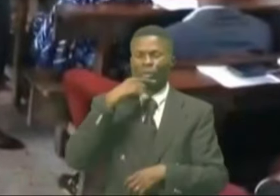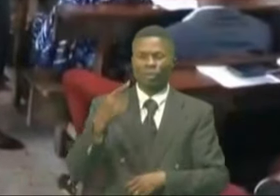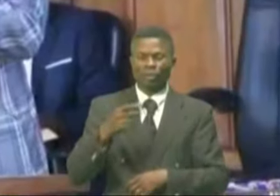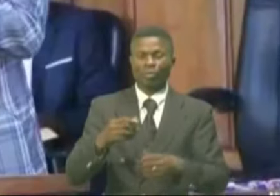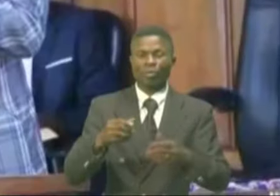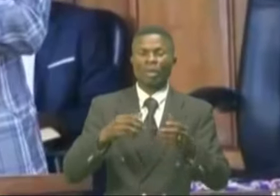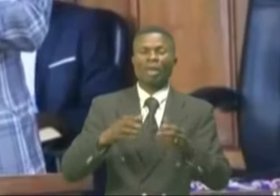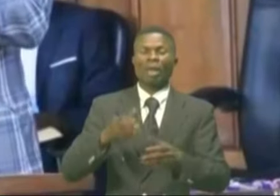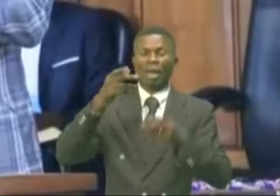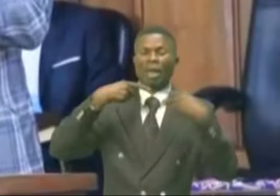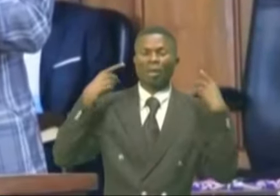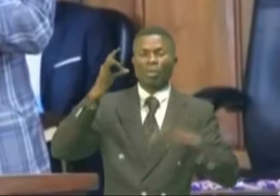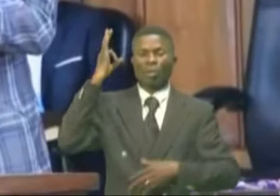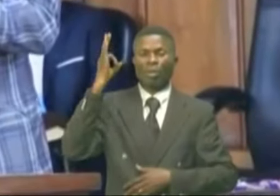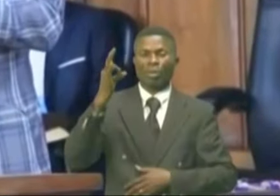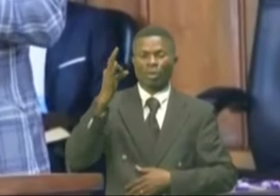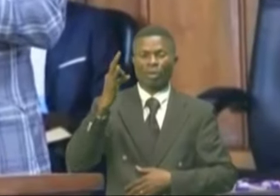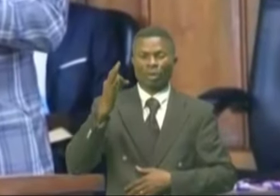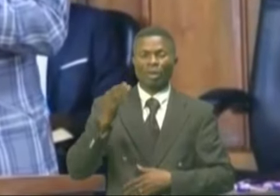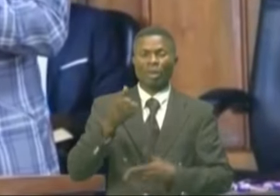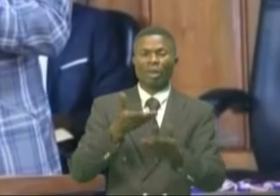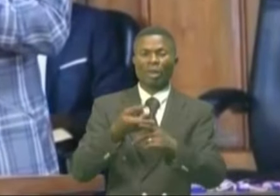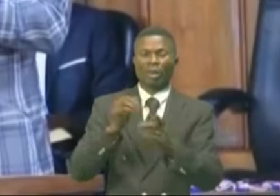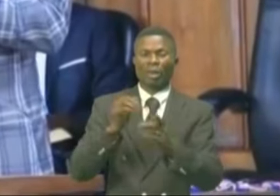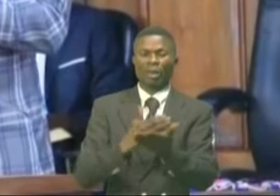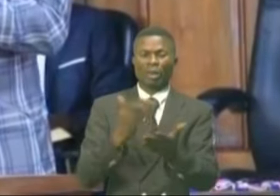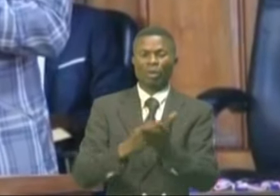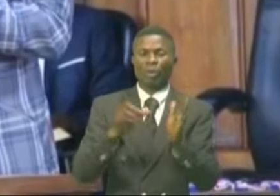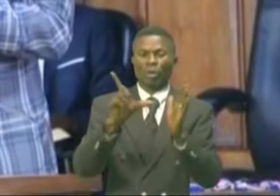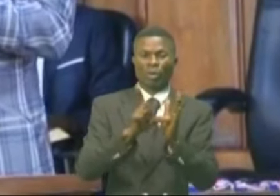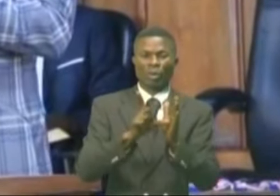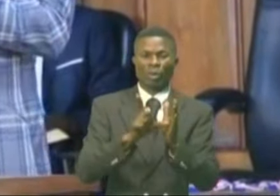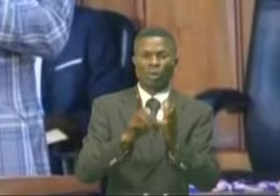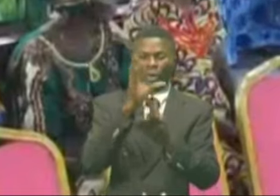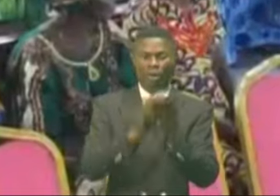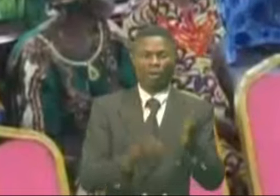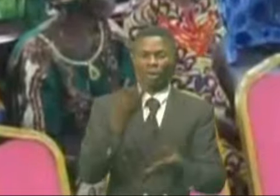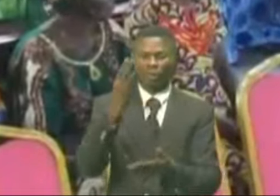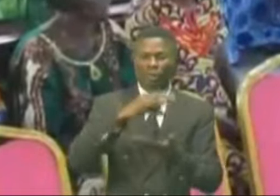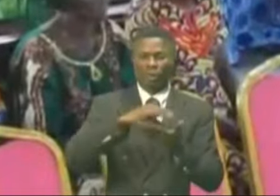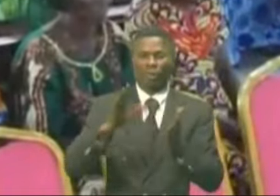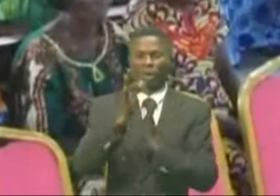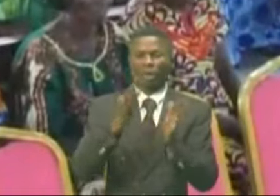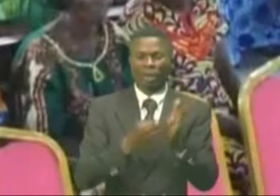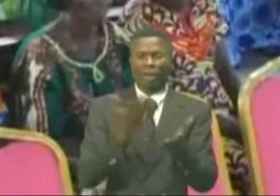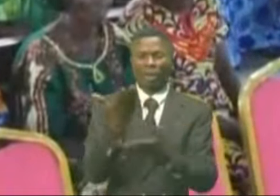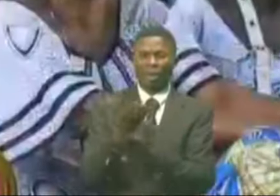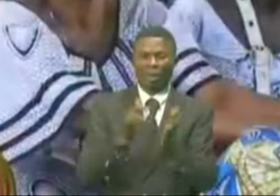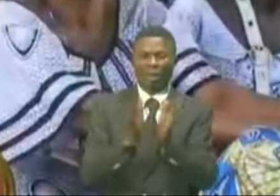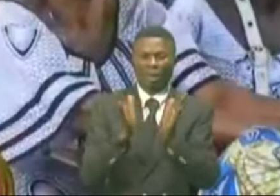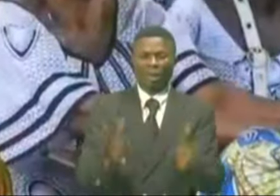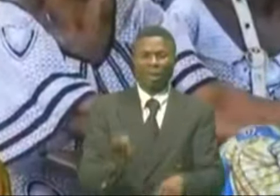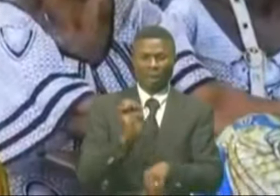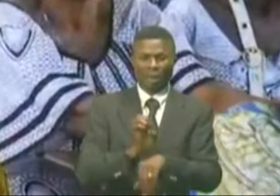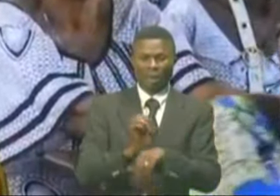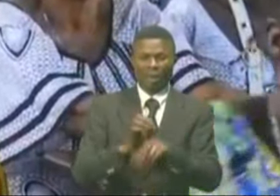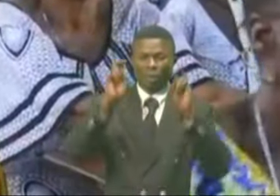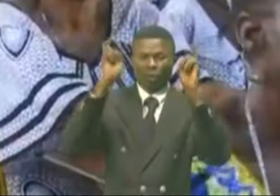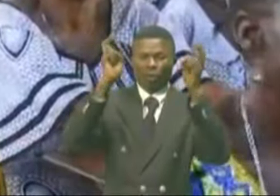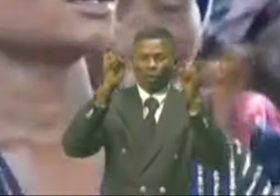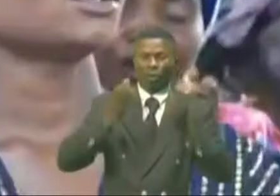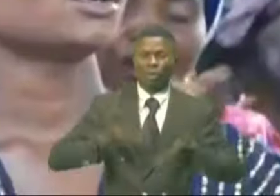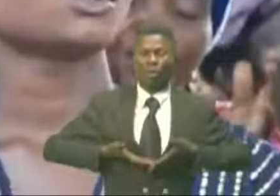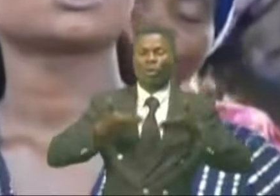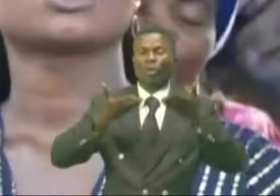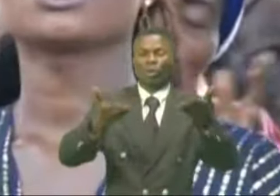L'officiant du jour, qui a tiré sa prédication dans les livres de Luc 4:18, a exhorté les chrétiens de cette église sur les thèmes